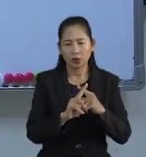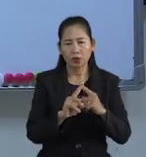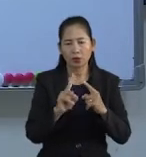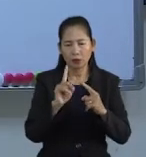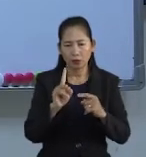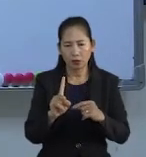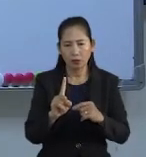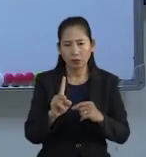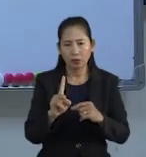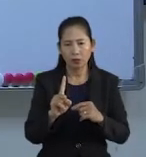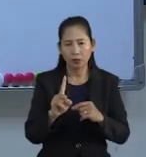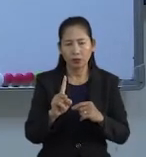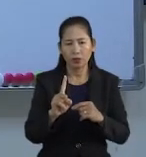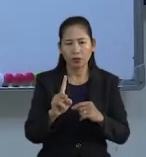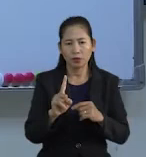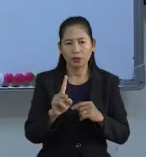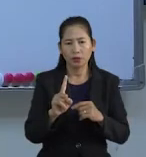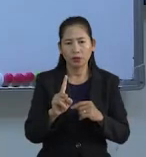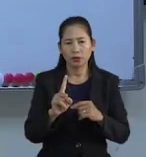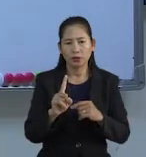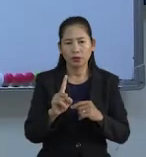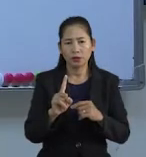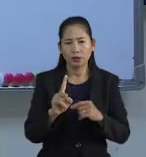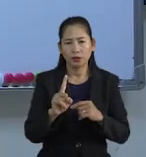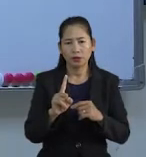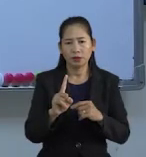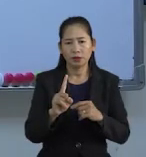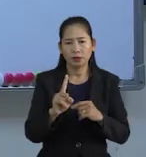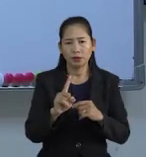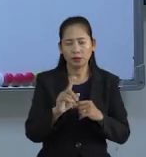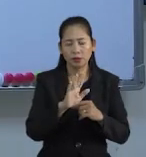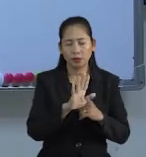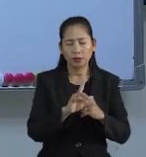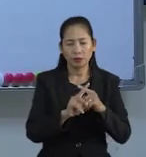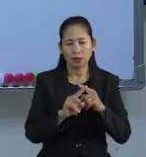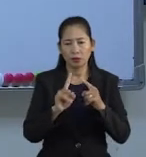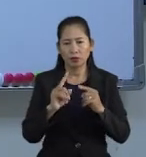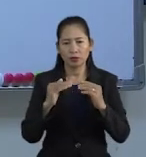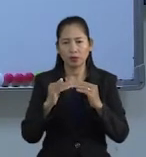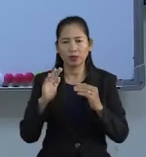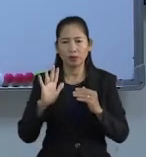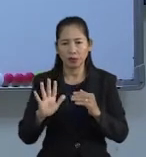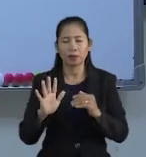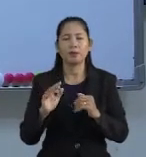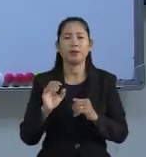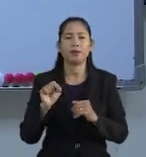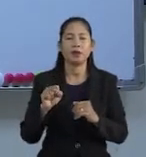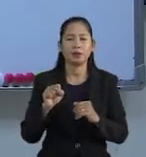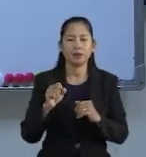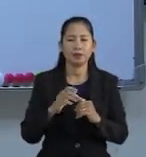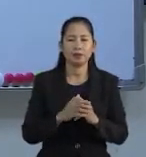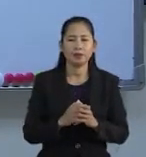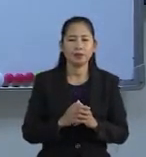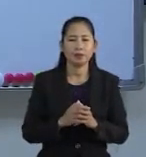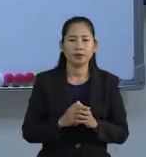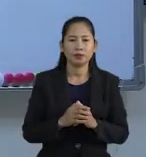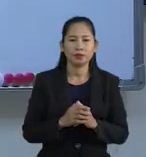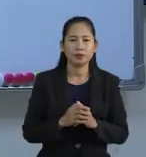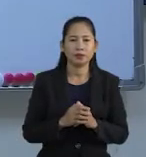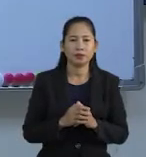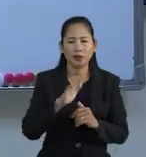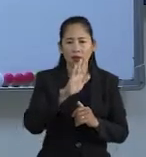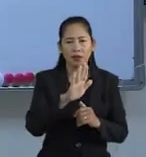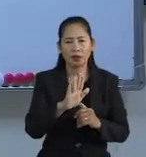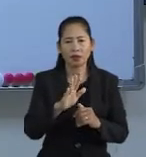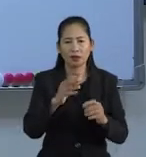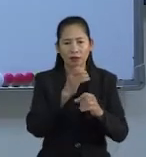con nắng nâng muối nó còn nè và vì mà pram đó đa là cái nè và con